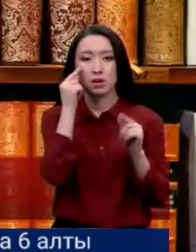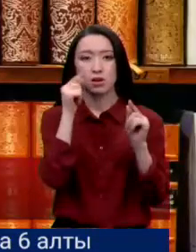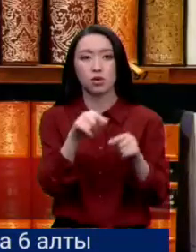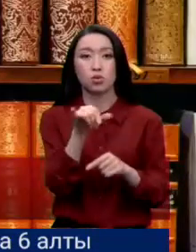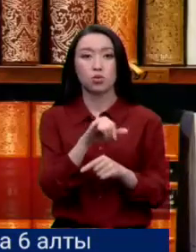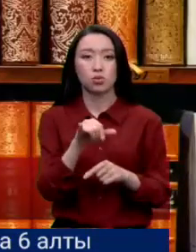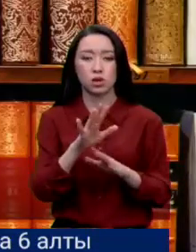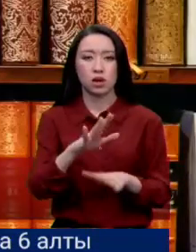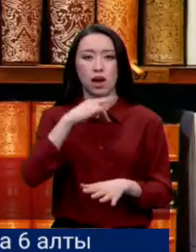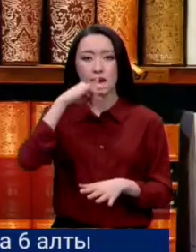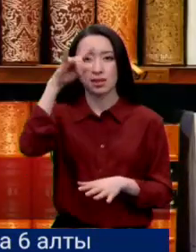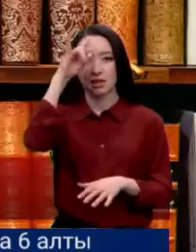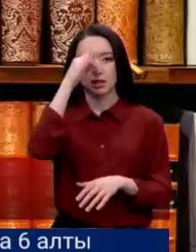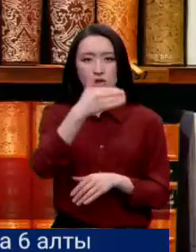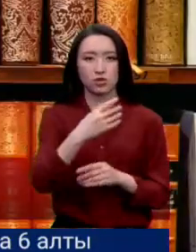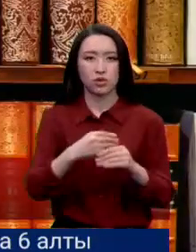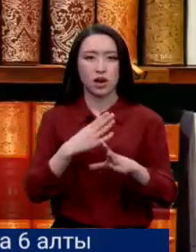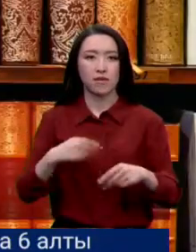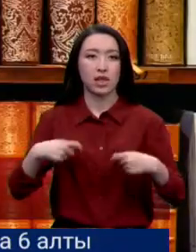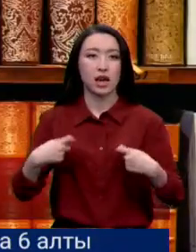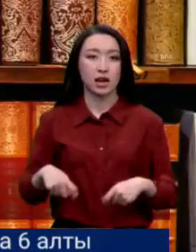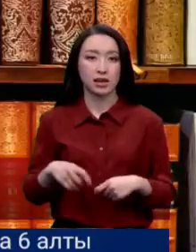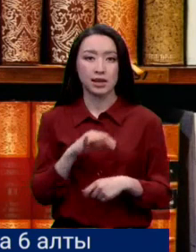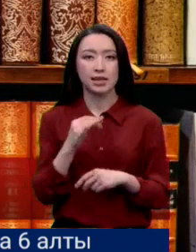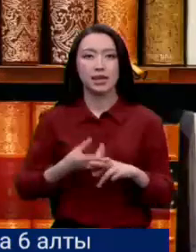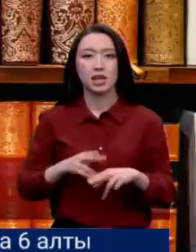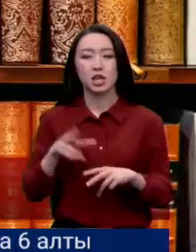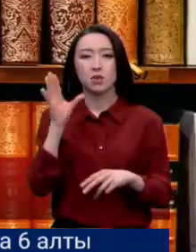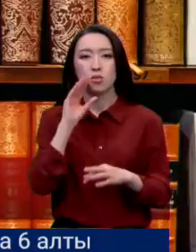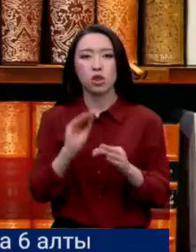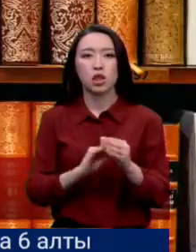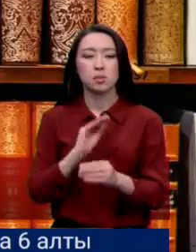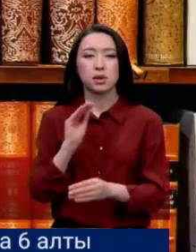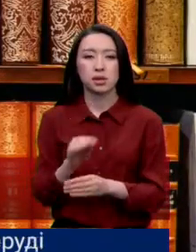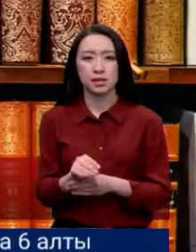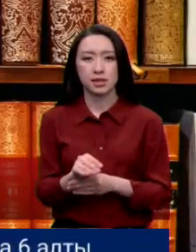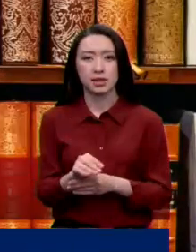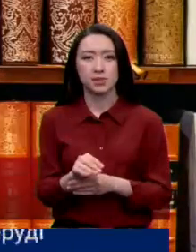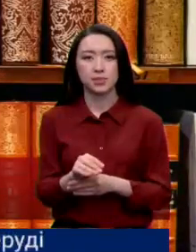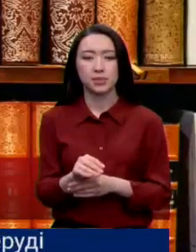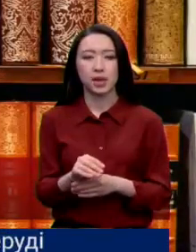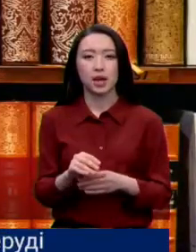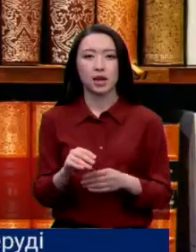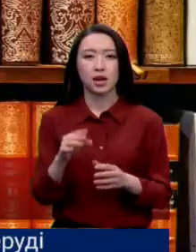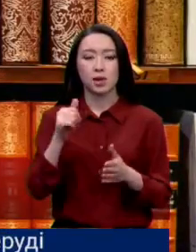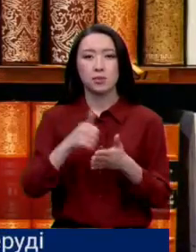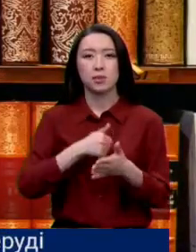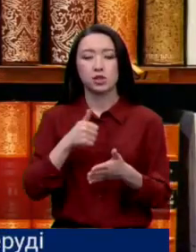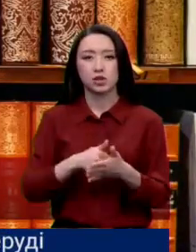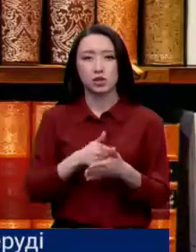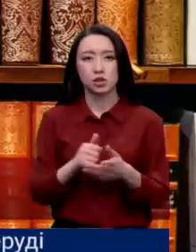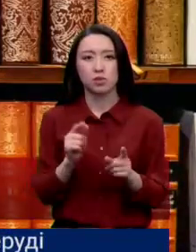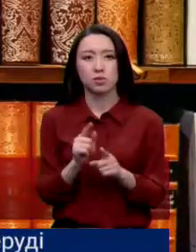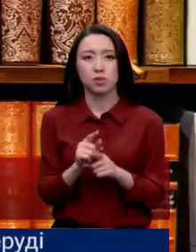на Казахстан и на казахстанский авторынок. И это может стать дополнительным моментом,